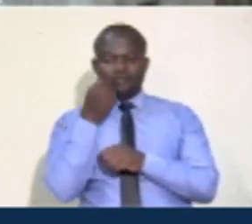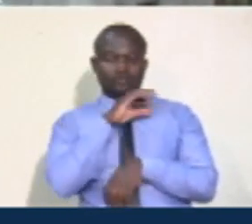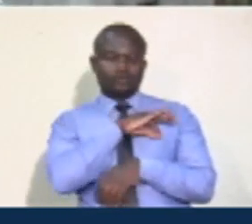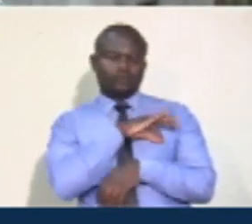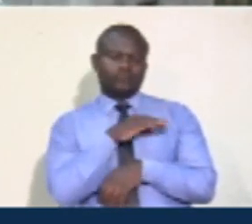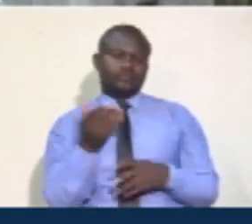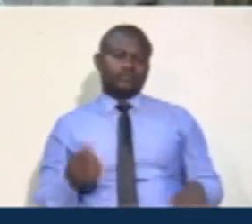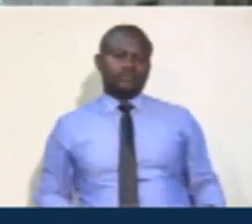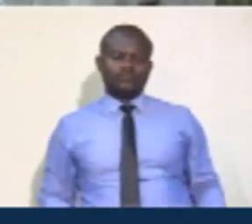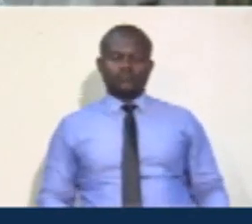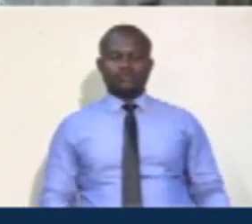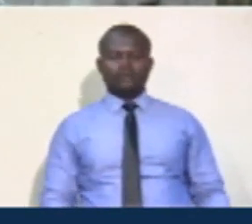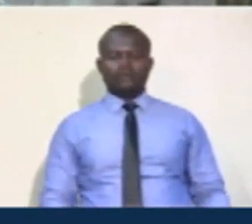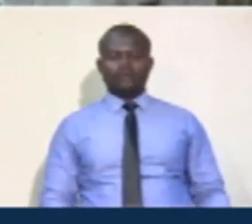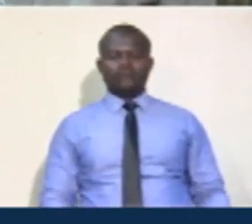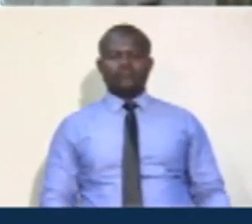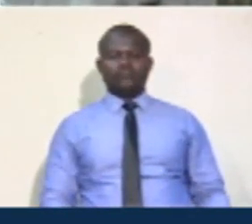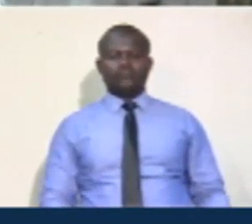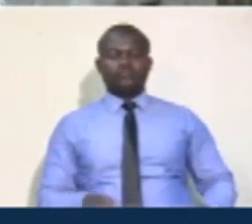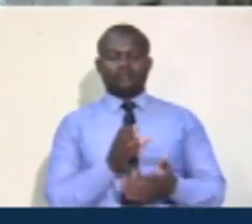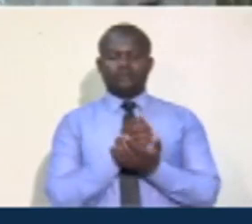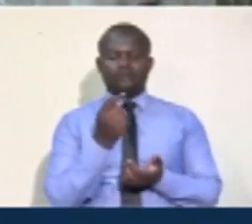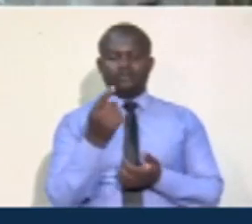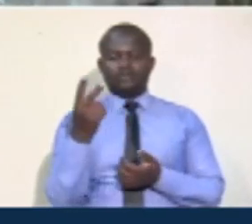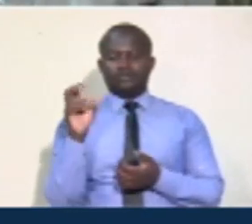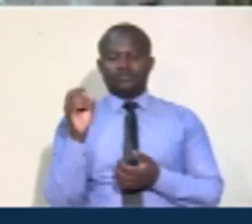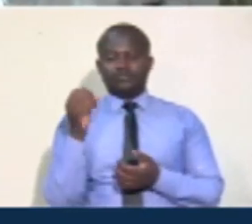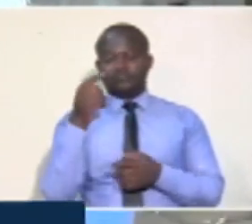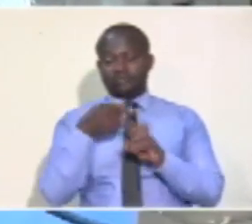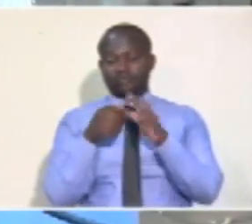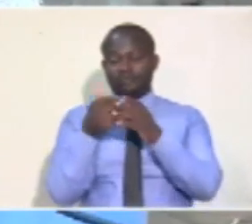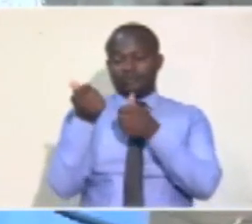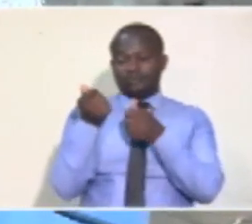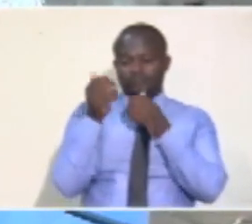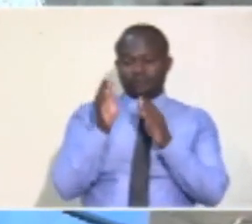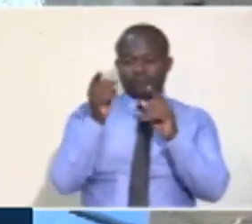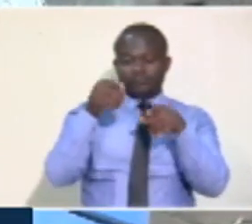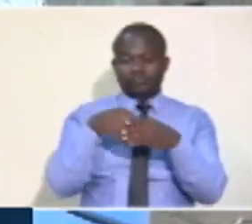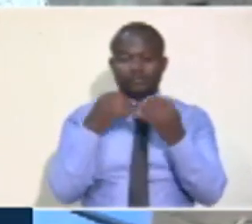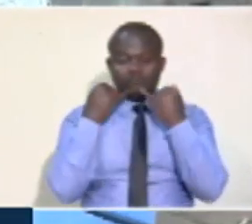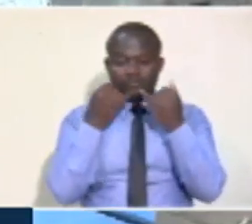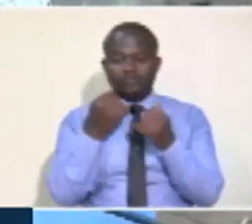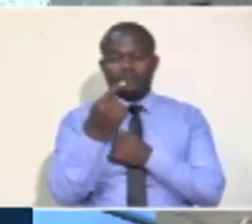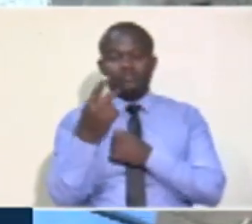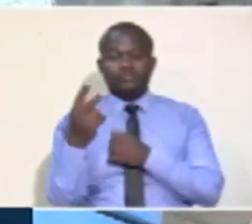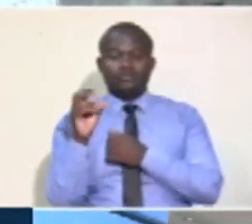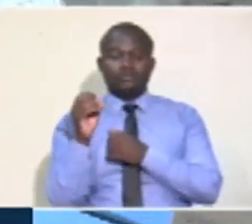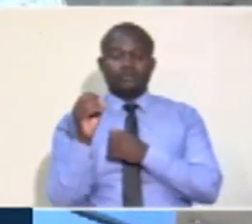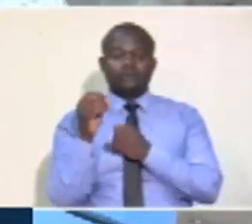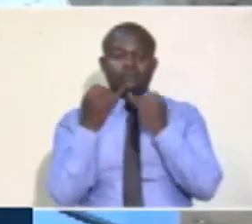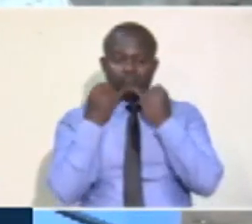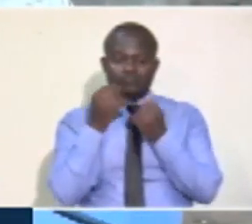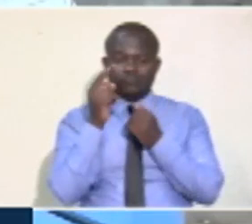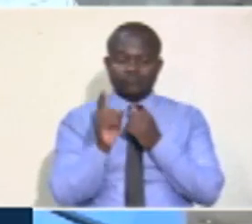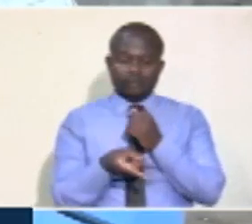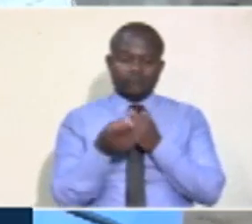hehe supani 1,200 ariko umukiriya yaza twamugira ko ari 1,200 uti ni 1,000